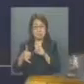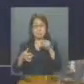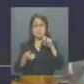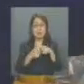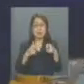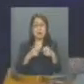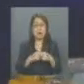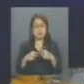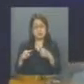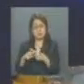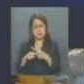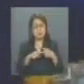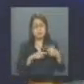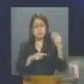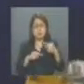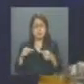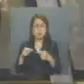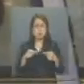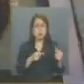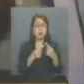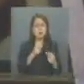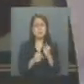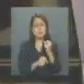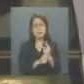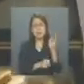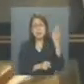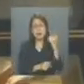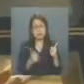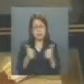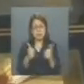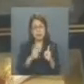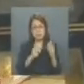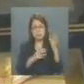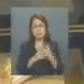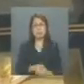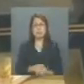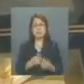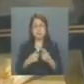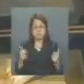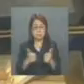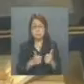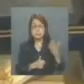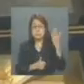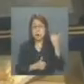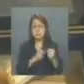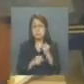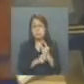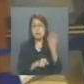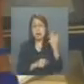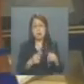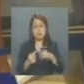างต่อเนื่องจนทำให้สร้างผลงานในปีที่แล้วไม่ค่อยดีเท่าไหร่นะคะรายการออสเตรเลียนโอเพ่นปีที่แล้วก็ตกรอบที่2ไปด้วย